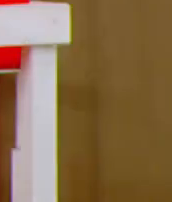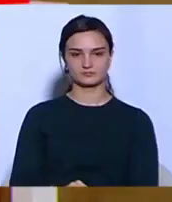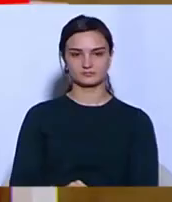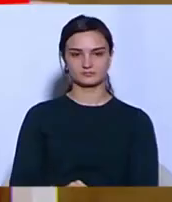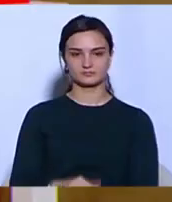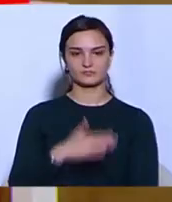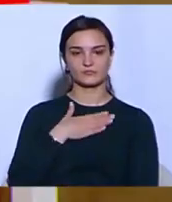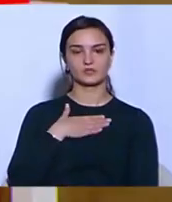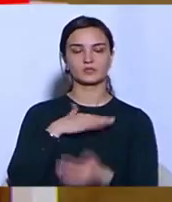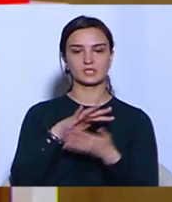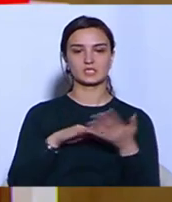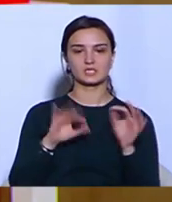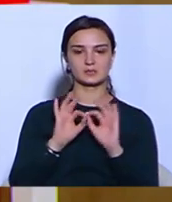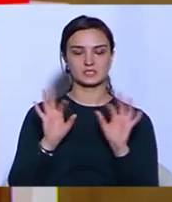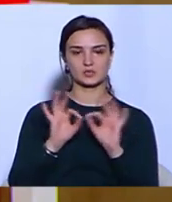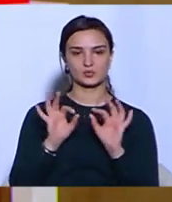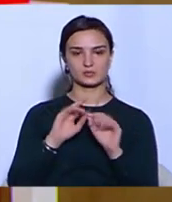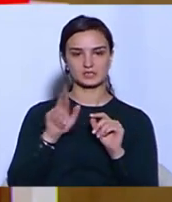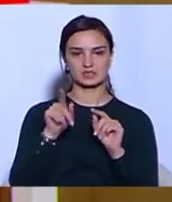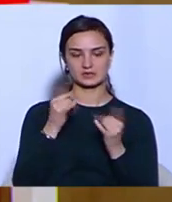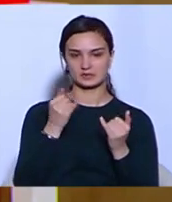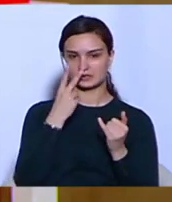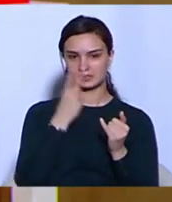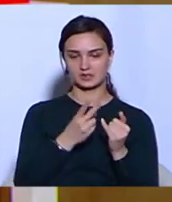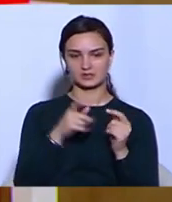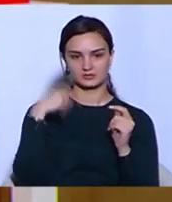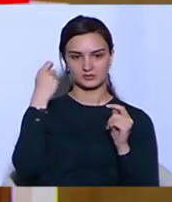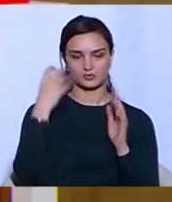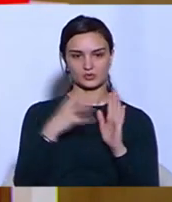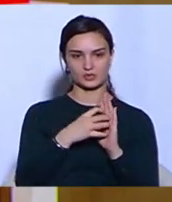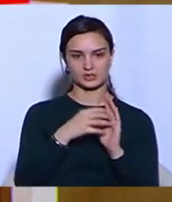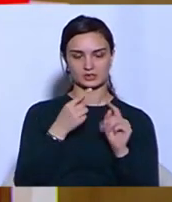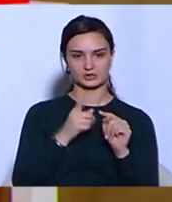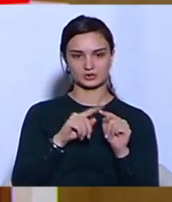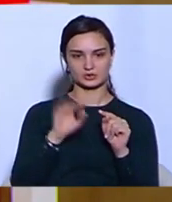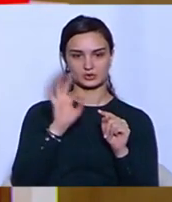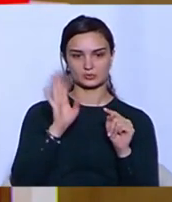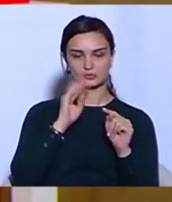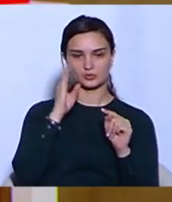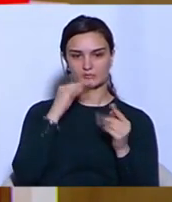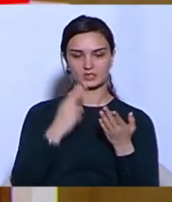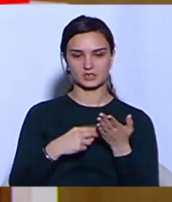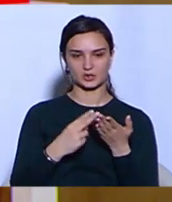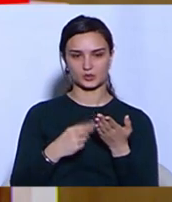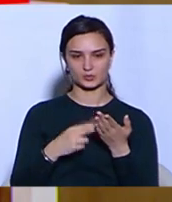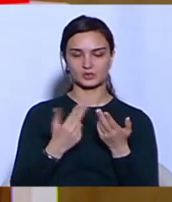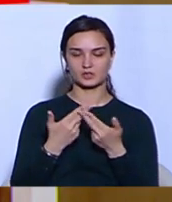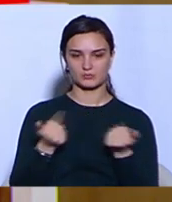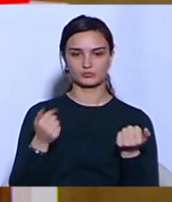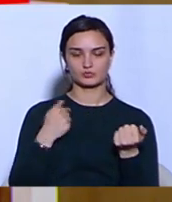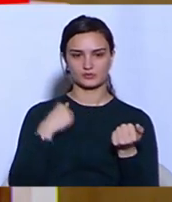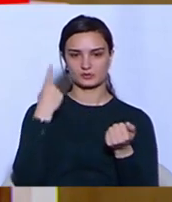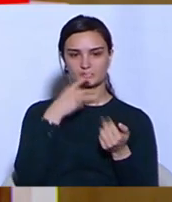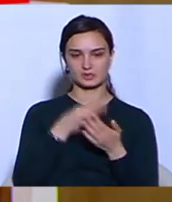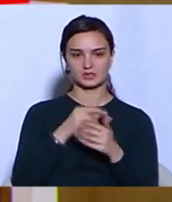ჩვენ ვაგრძელებთ საუბარს და თქვენ ახლა ნახეთ კოლაჟი რუბრიკის ამშობლის დღიური. რა თქმა უნდა, ჩვენი